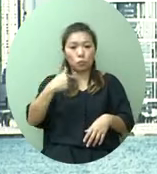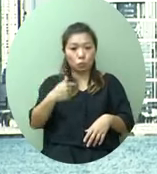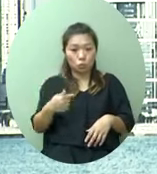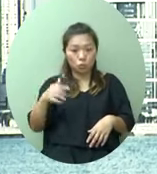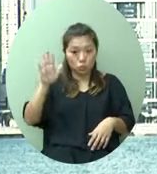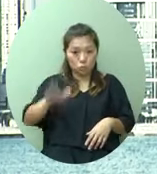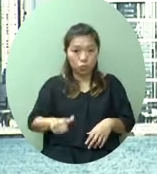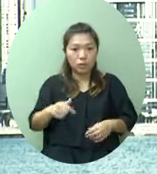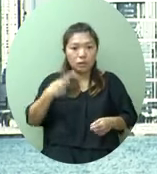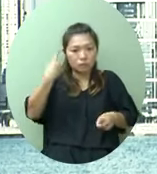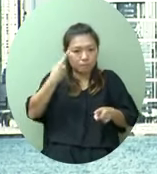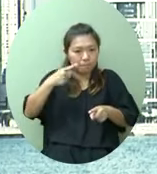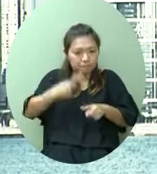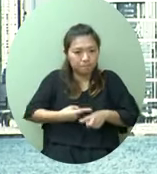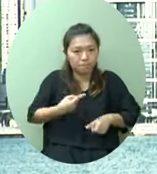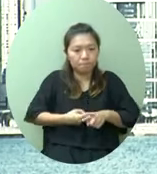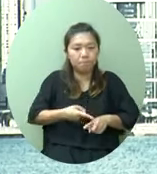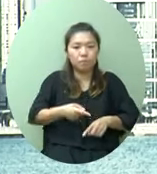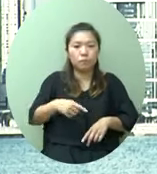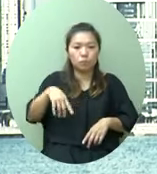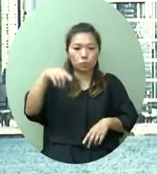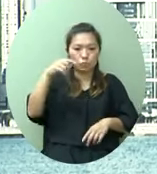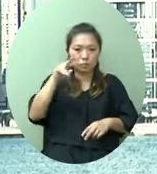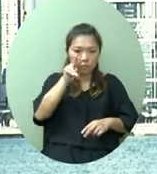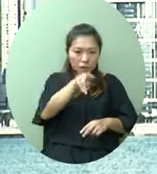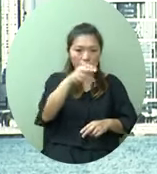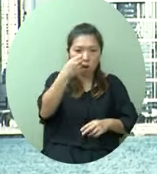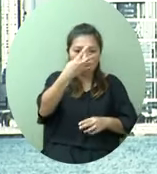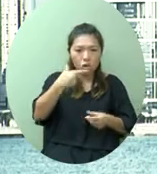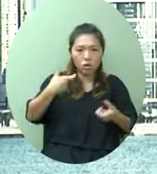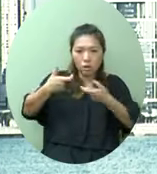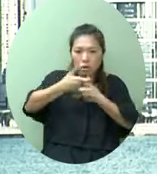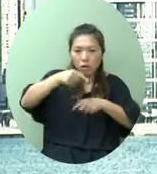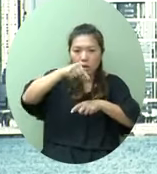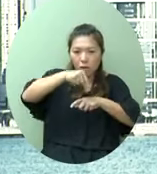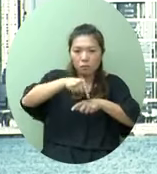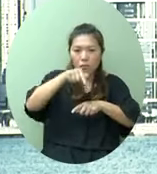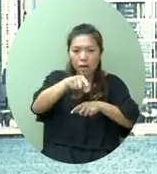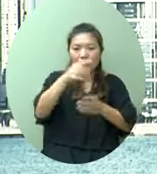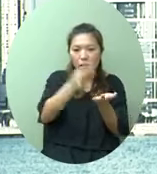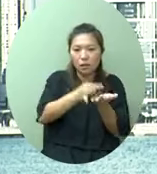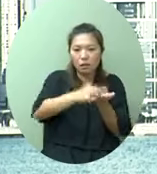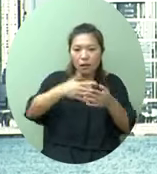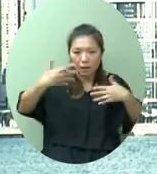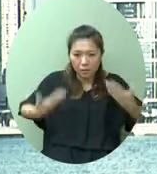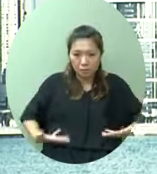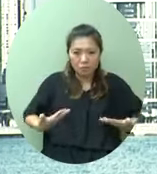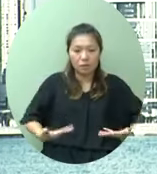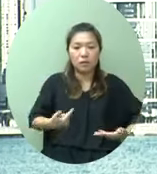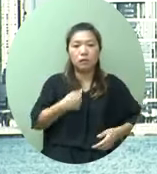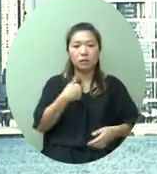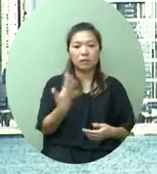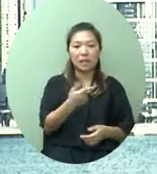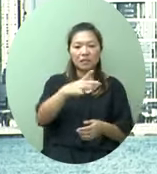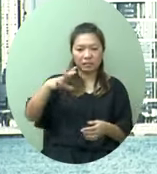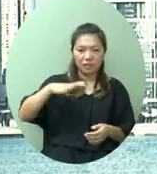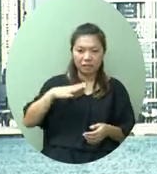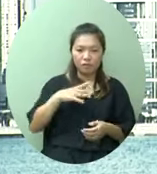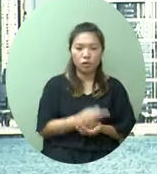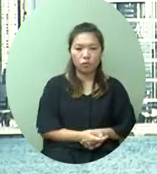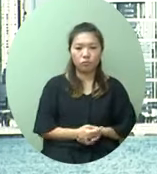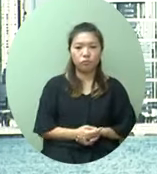好認真咁去睇香港嗰個金融中心嘅地位。呢個就係今日嗰個嘅情況嚇。